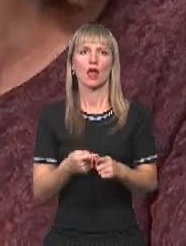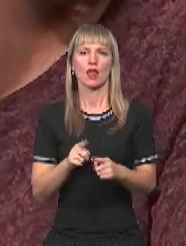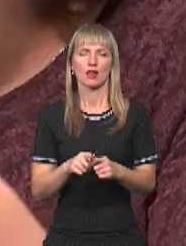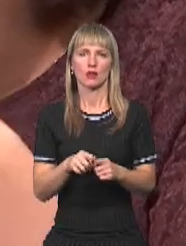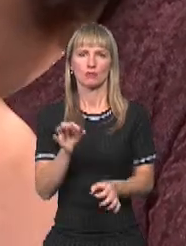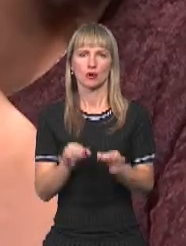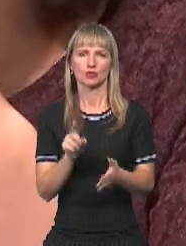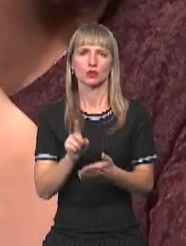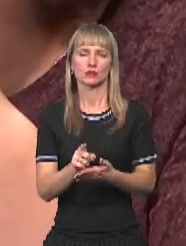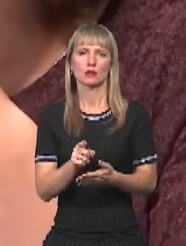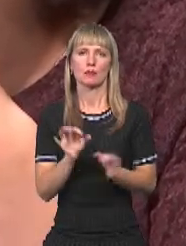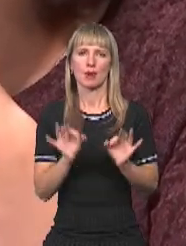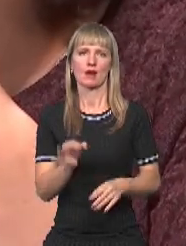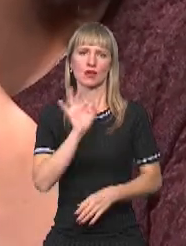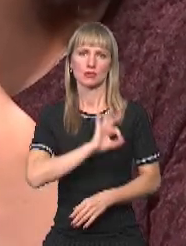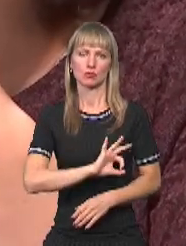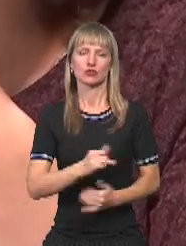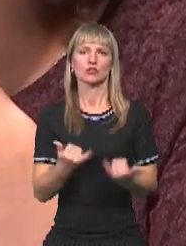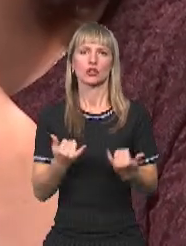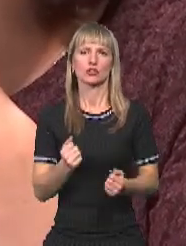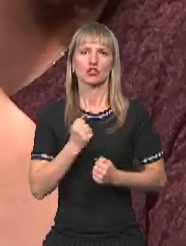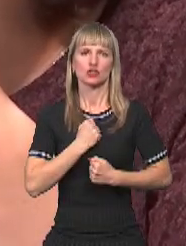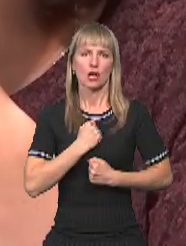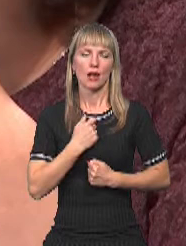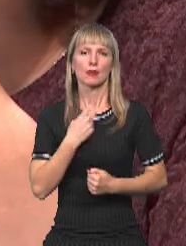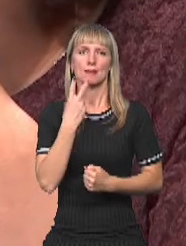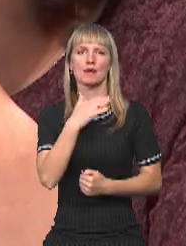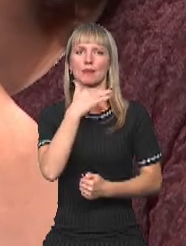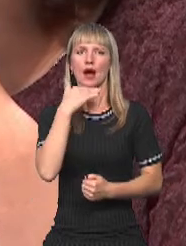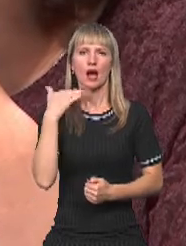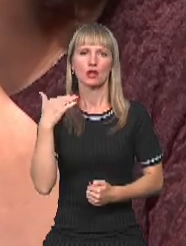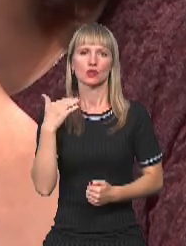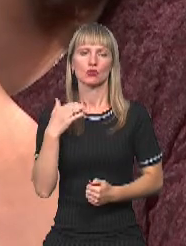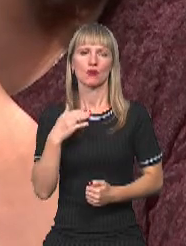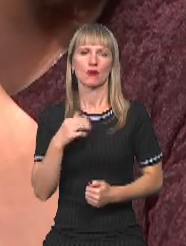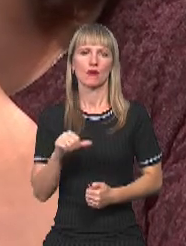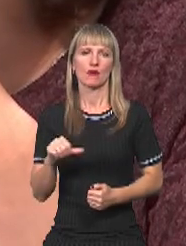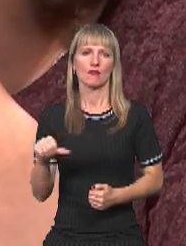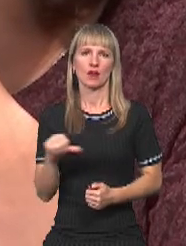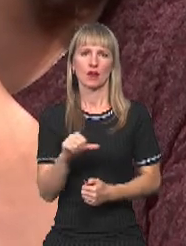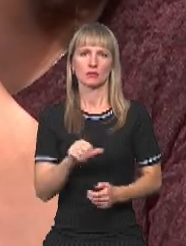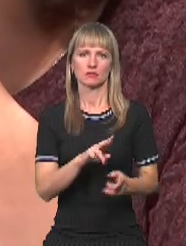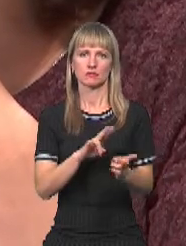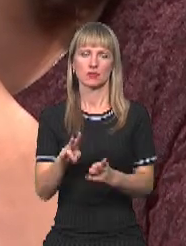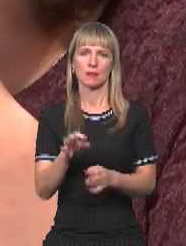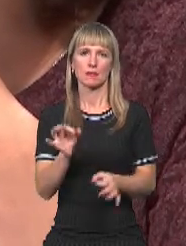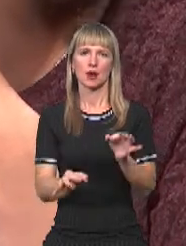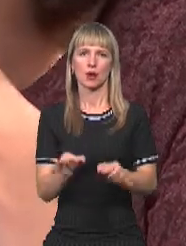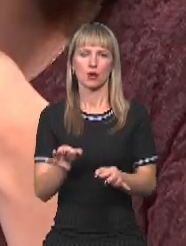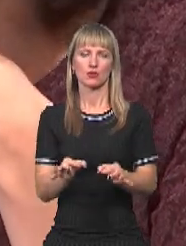повинні розумно використовуватися. Зараз, на жаль, ми бачимо дуже багато зловживання природою,